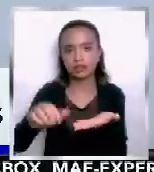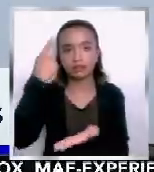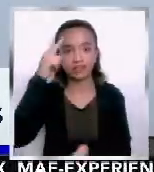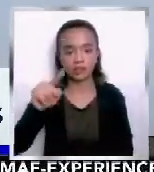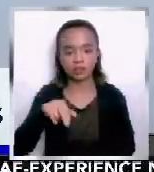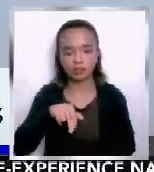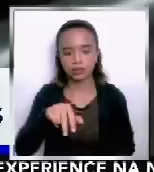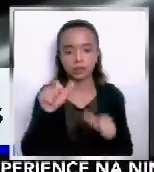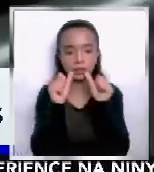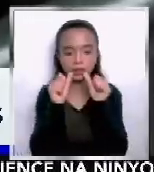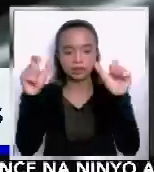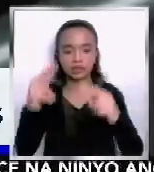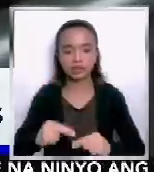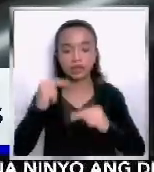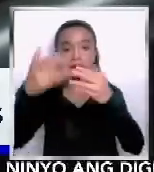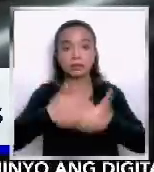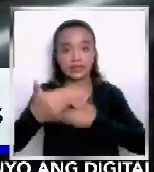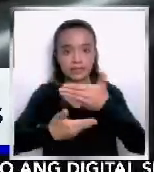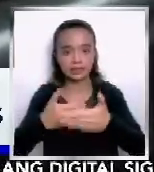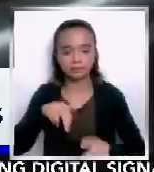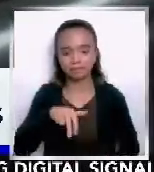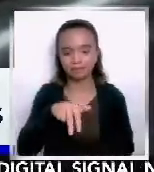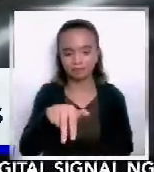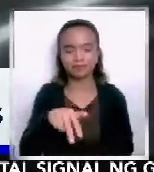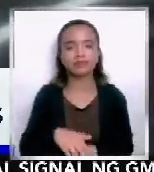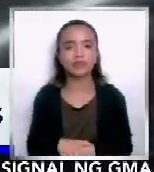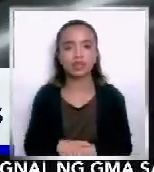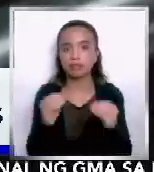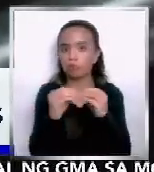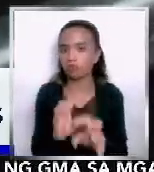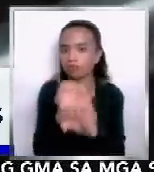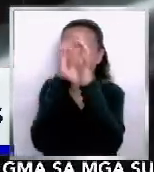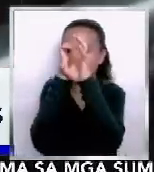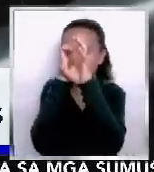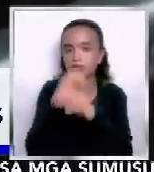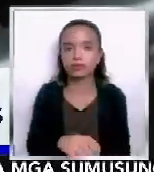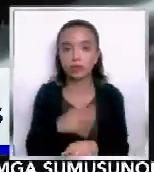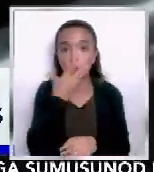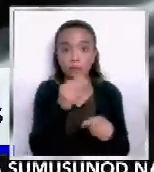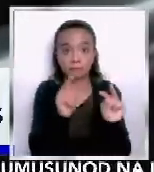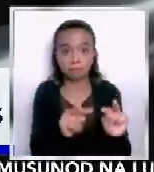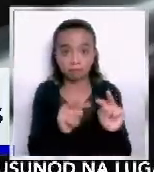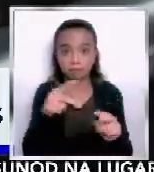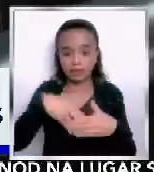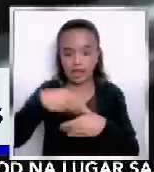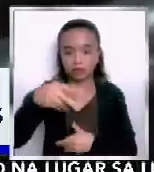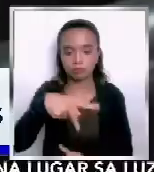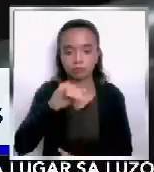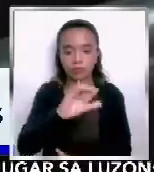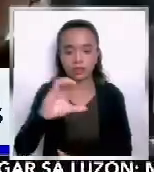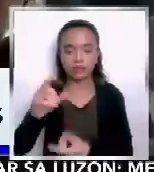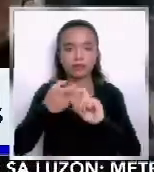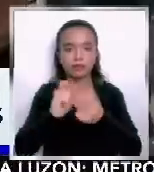sa red carpet. Mahigpit din ang seguridad. Ang mga magbabantay sa labas ng PICC ay mga taga PNP at